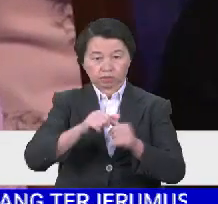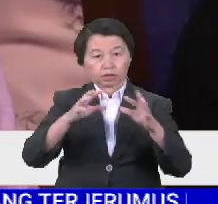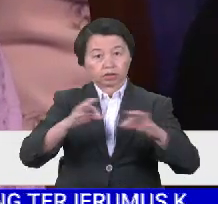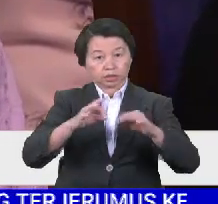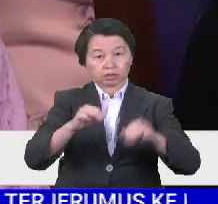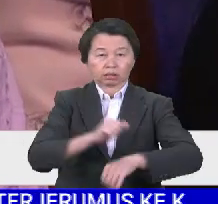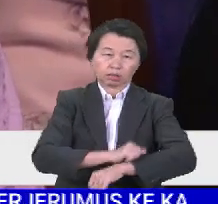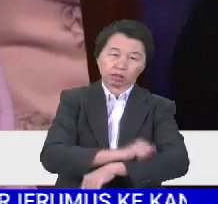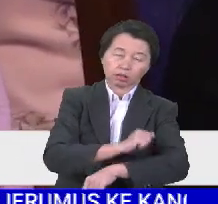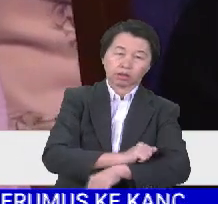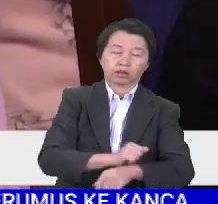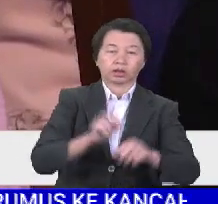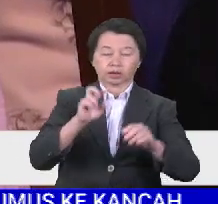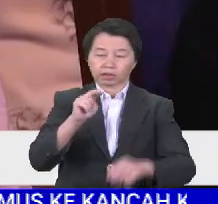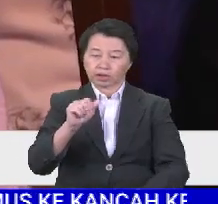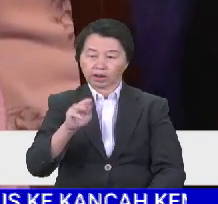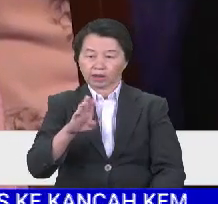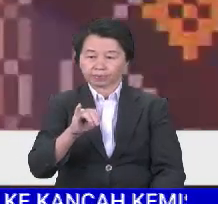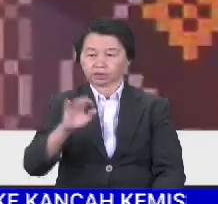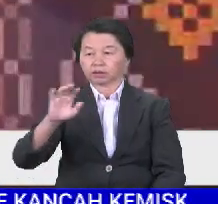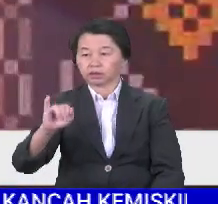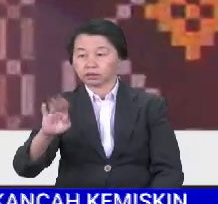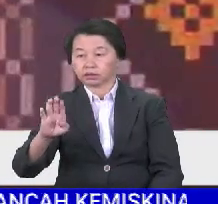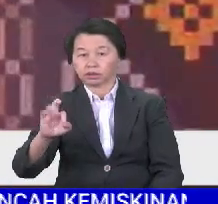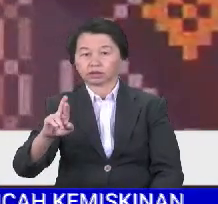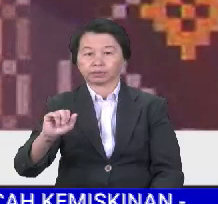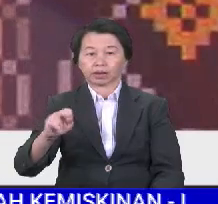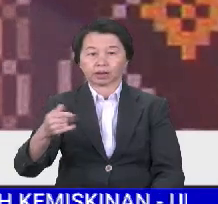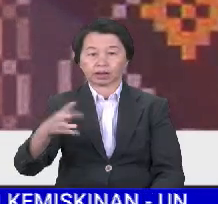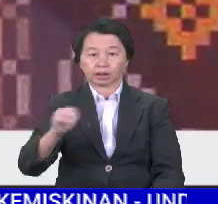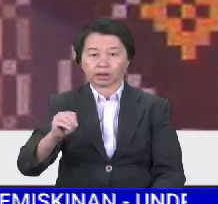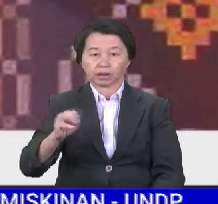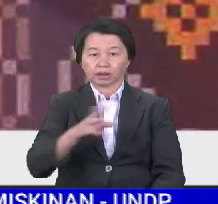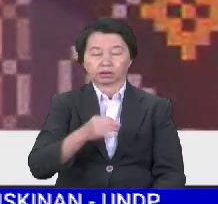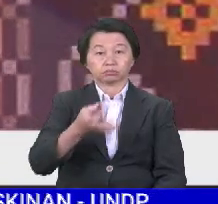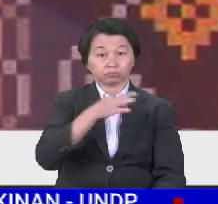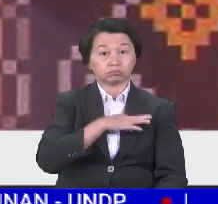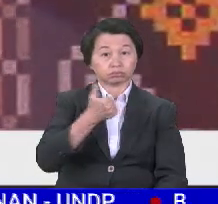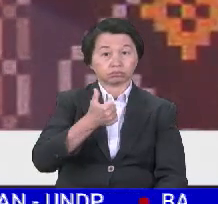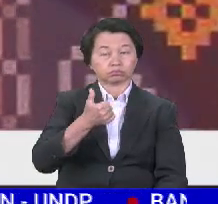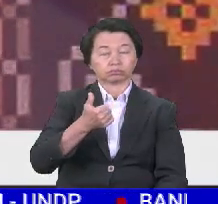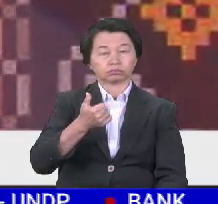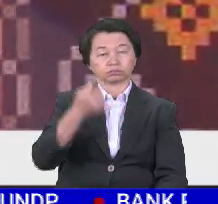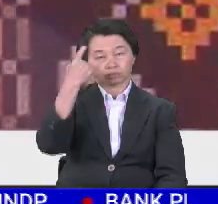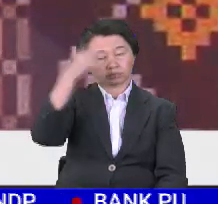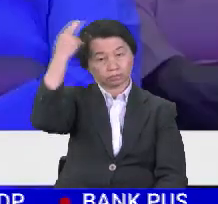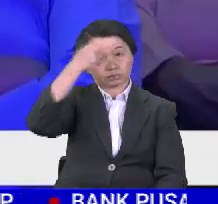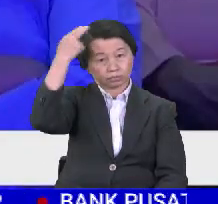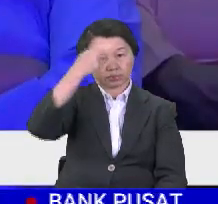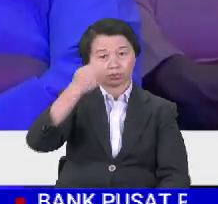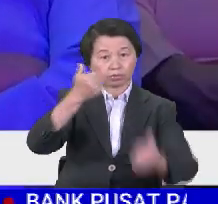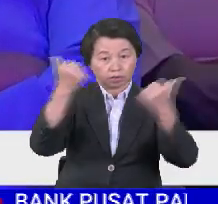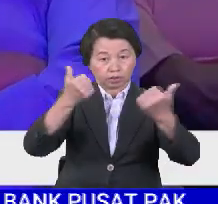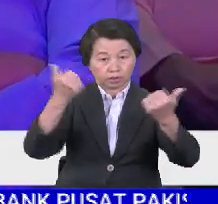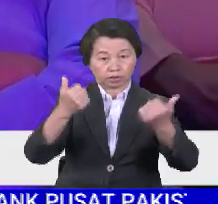kisah pengorbanan Nabi Ibrahim. Beliau turut menyentuh rasional dan manfaat sambutan Hari Raya Aidiladha. Dato' Haji Ji yang juga